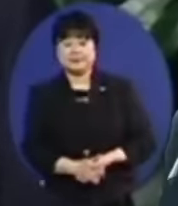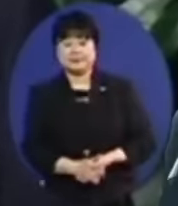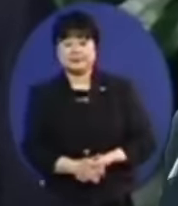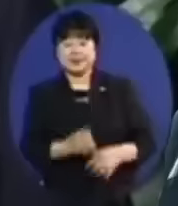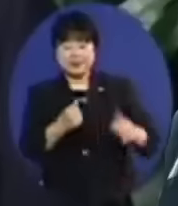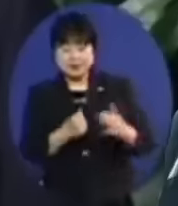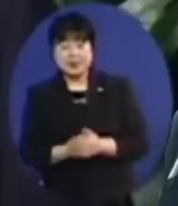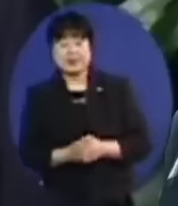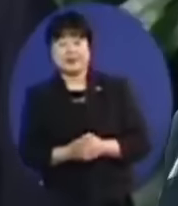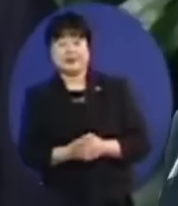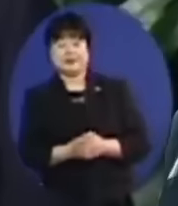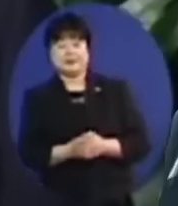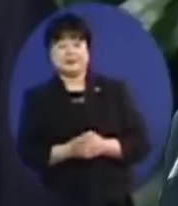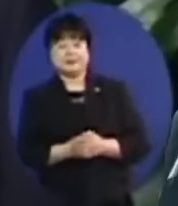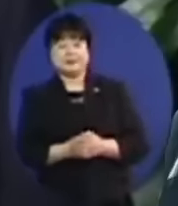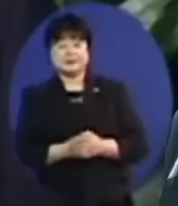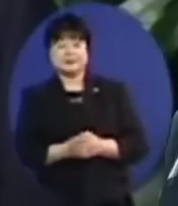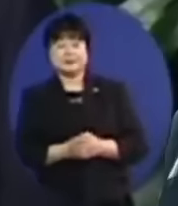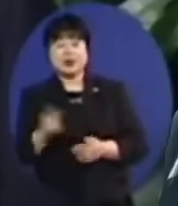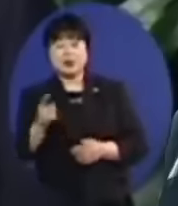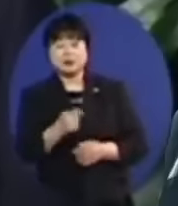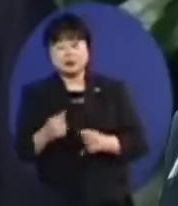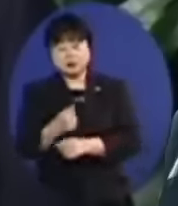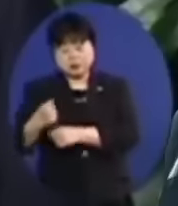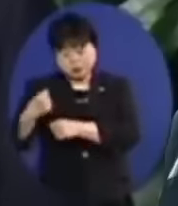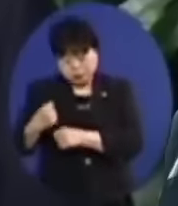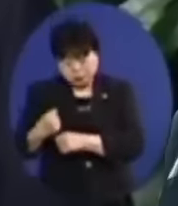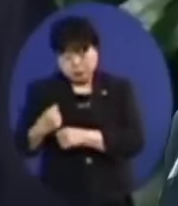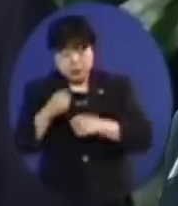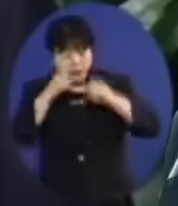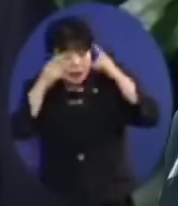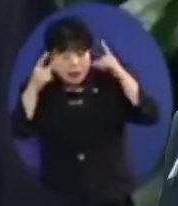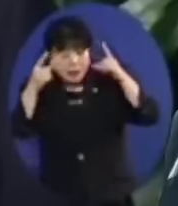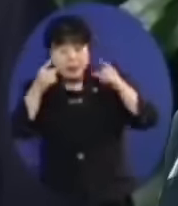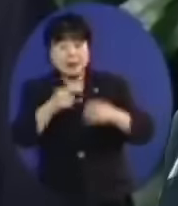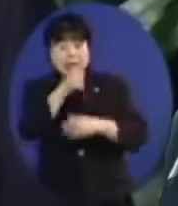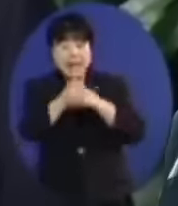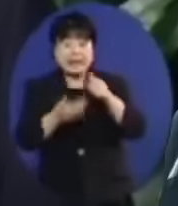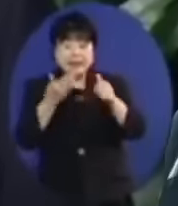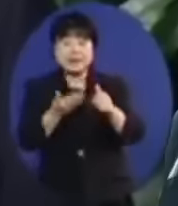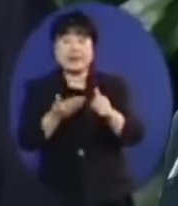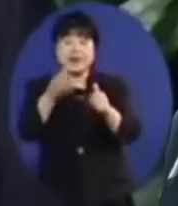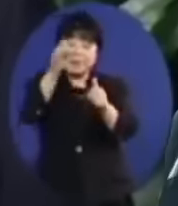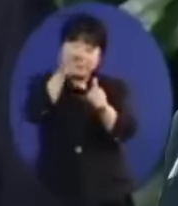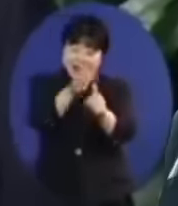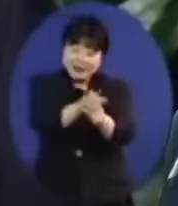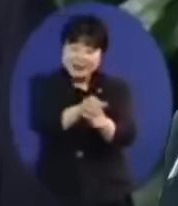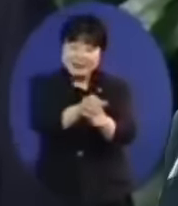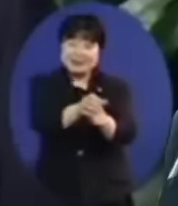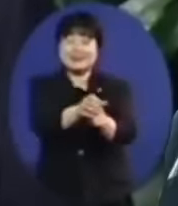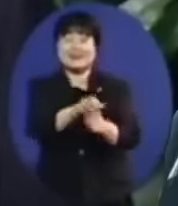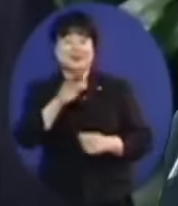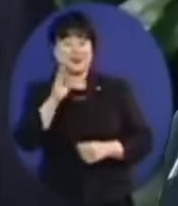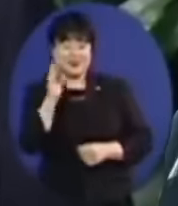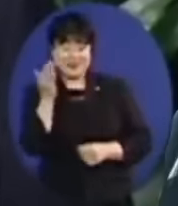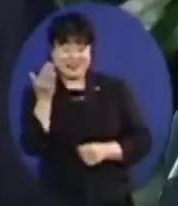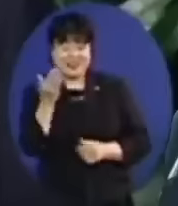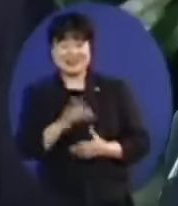그러므로 내가 약하고 무거운 짐을 짊어진 줄 깨달으면 하나님께 맡겨야 되는